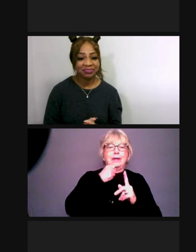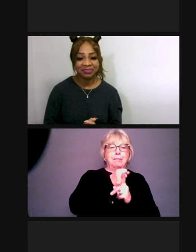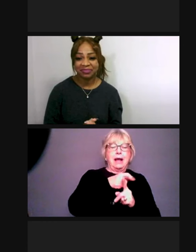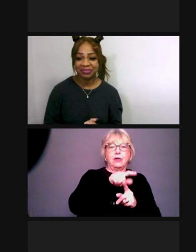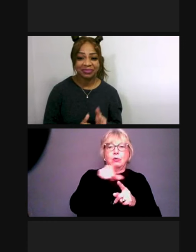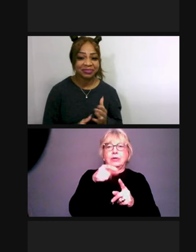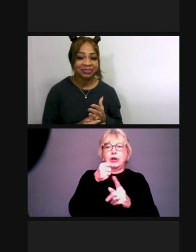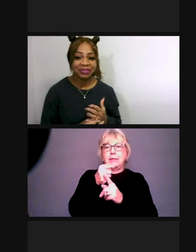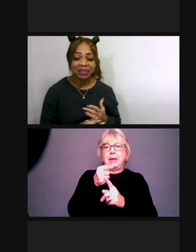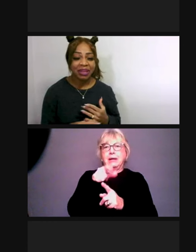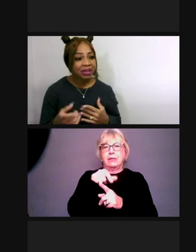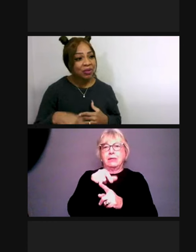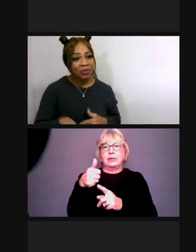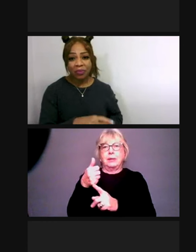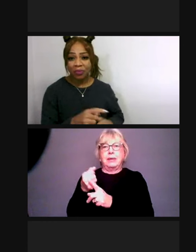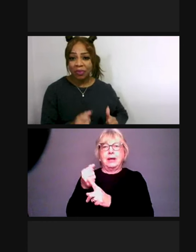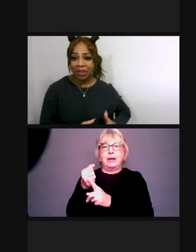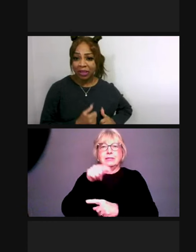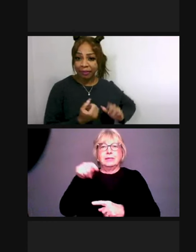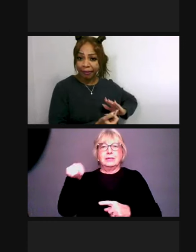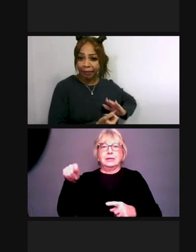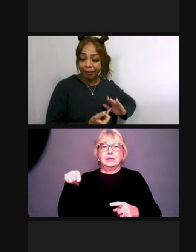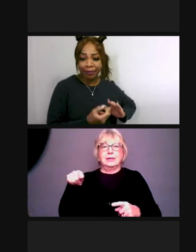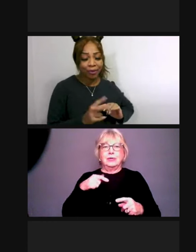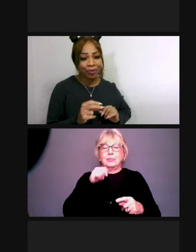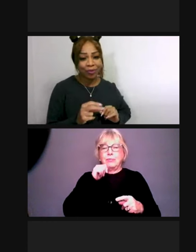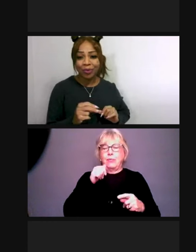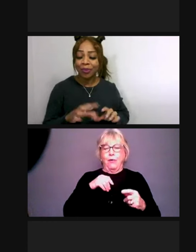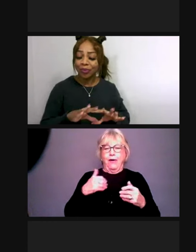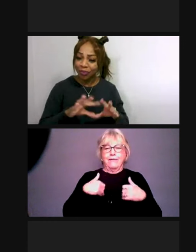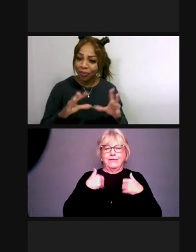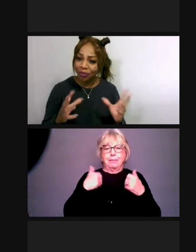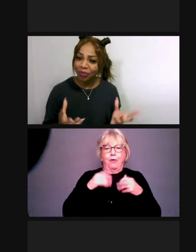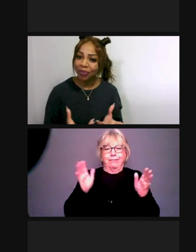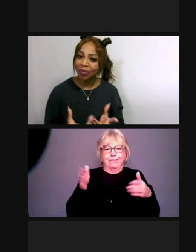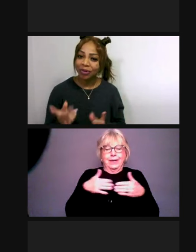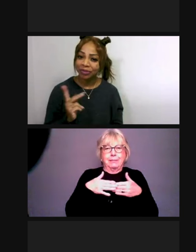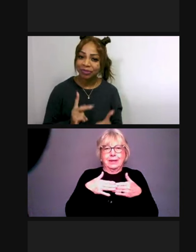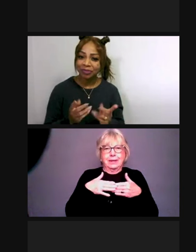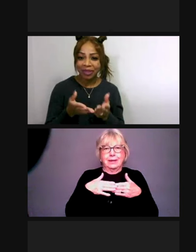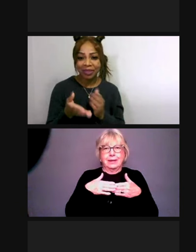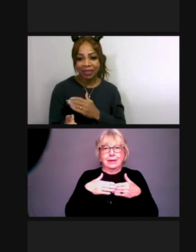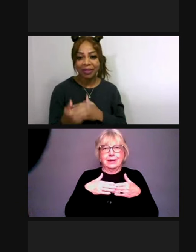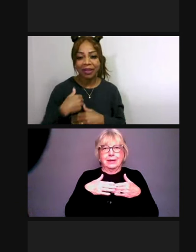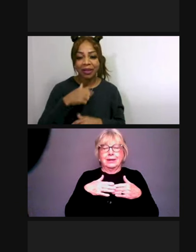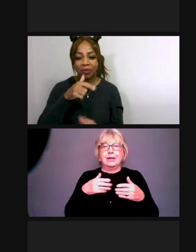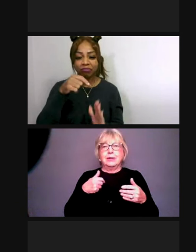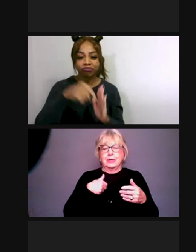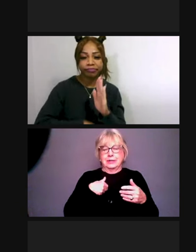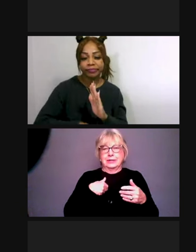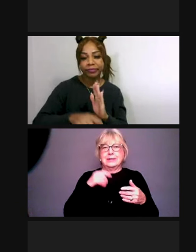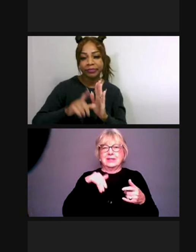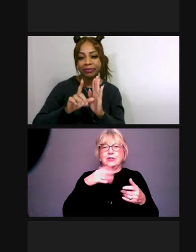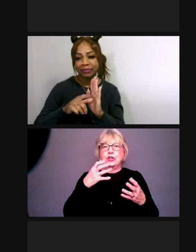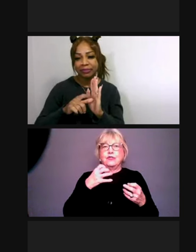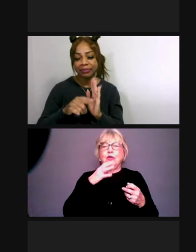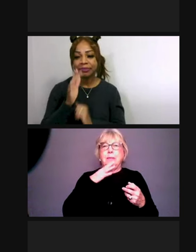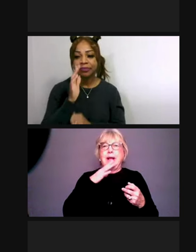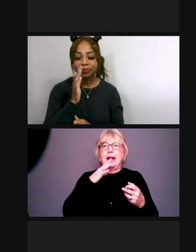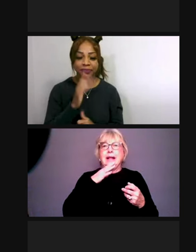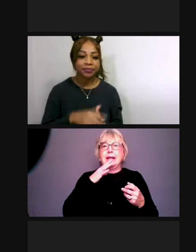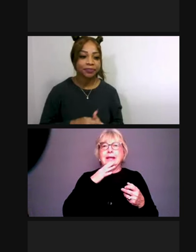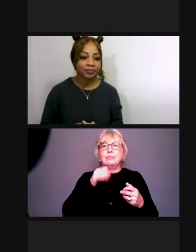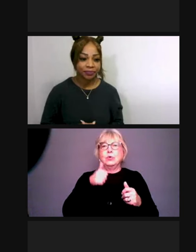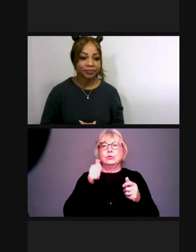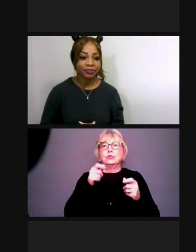Nous n'existons pas en vase clos, nous ne vivons pas en vase clos et c'est quelque chose dont je vais parler un peu plus